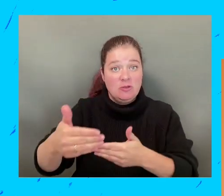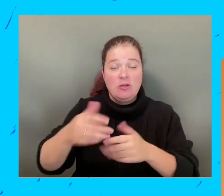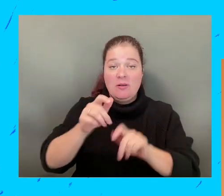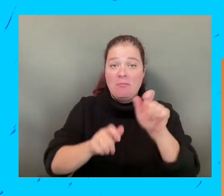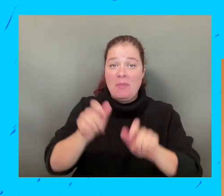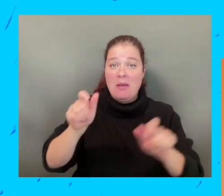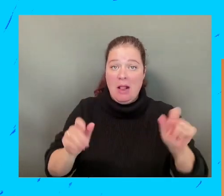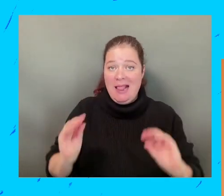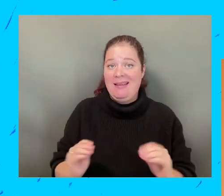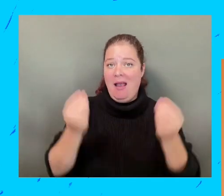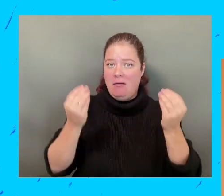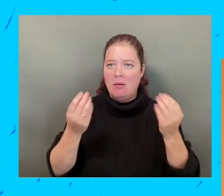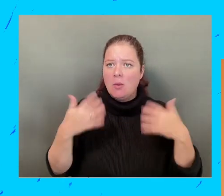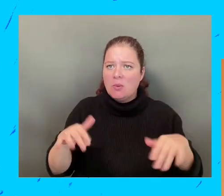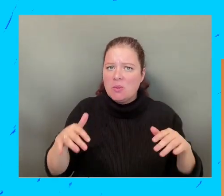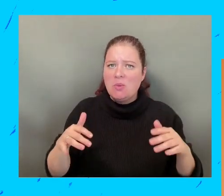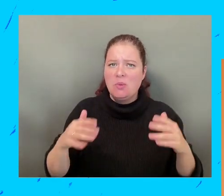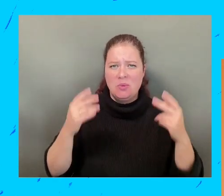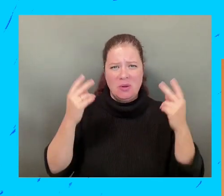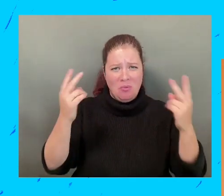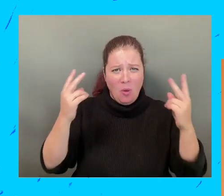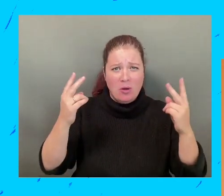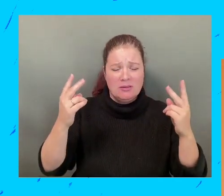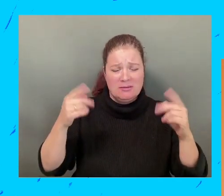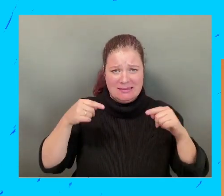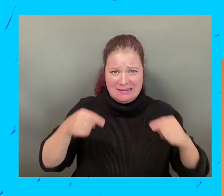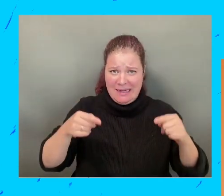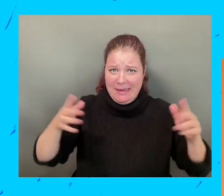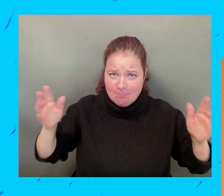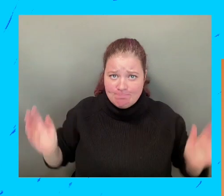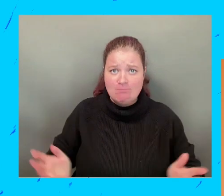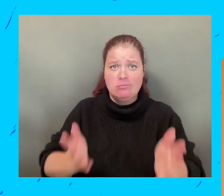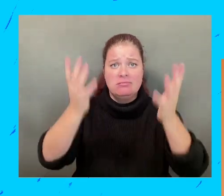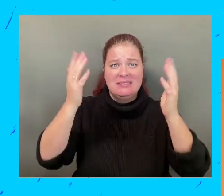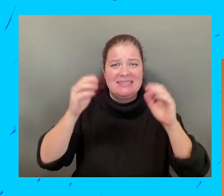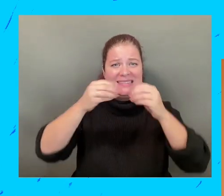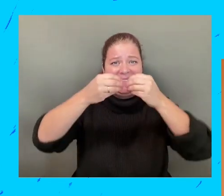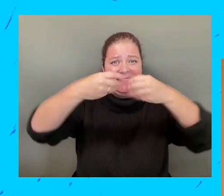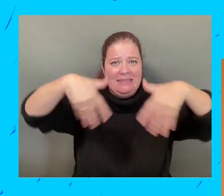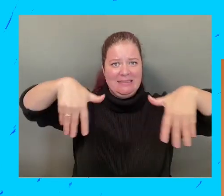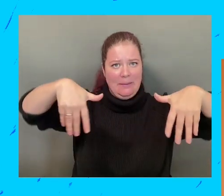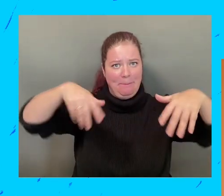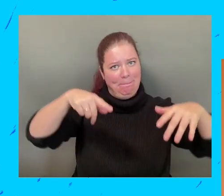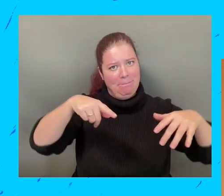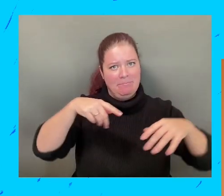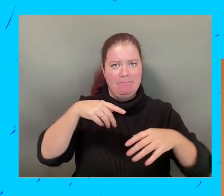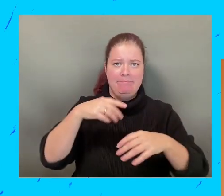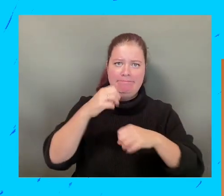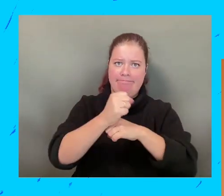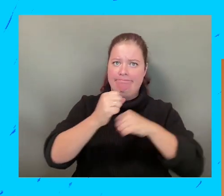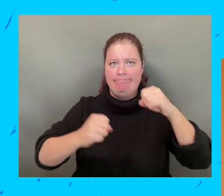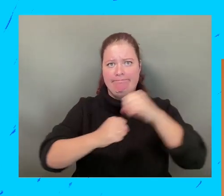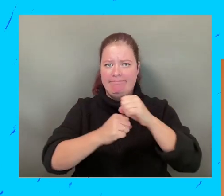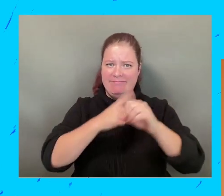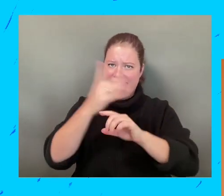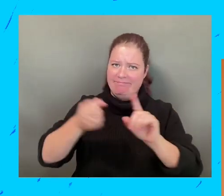futures générations ont une grande possibilité de changer les systèmes.